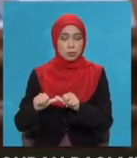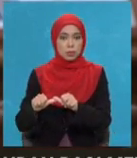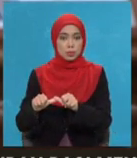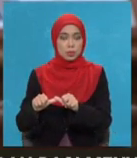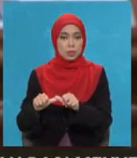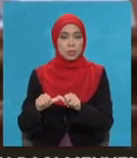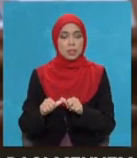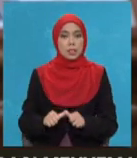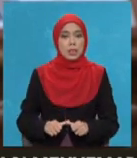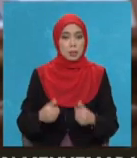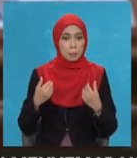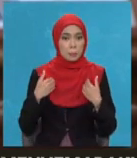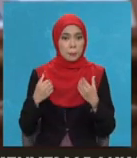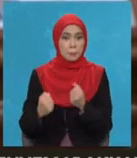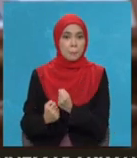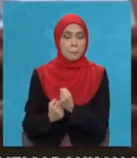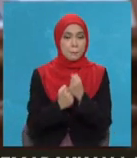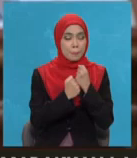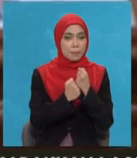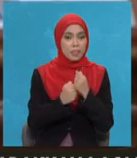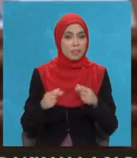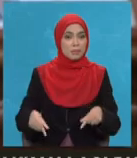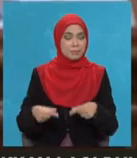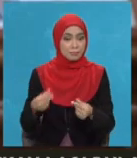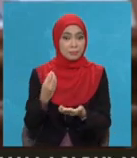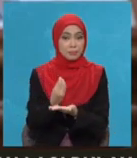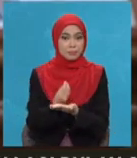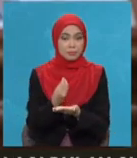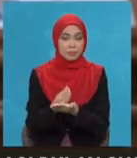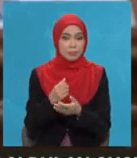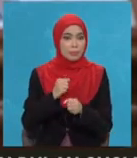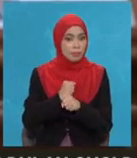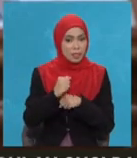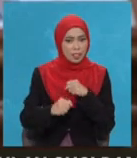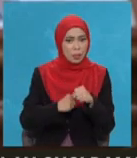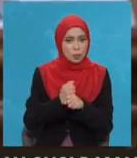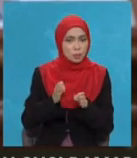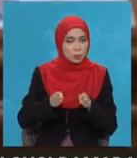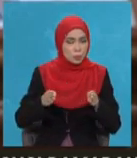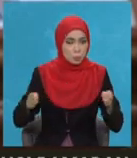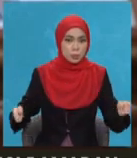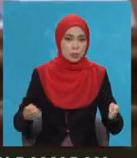mendukungnya dengan menyediakan peruntukan belanjaan tahunan yang besar jumlahnya